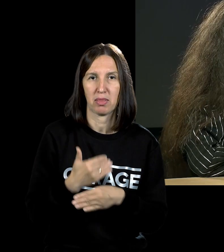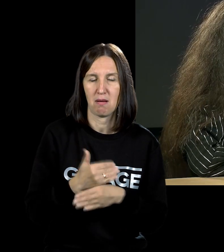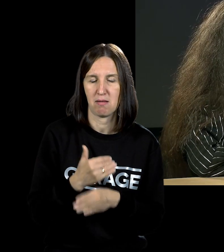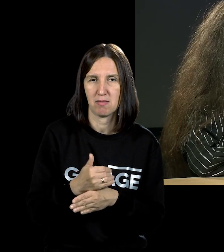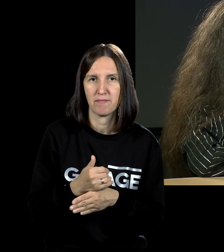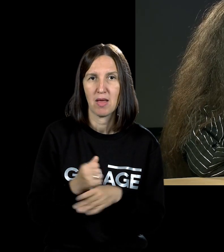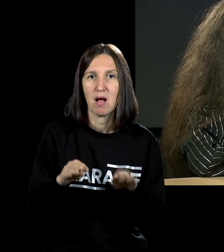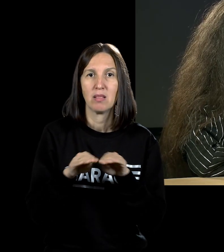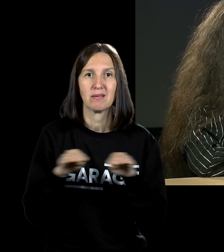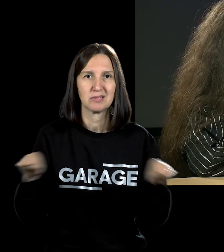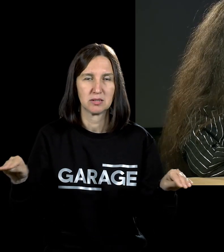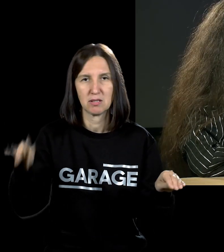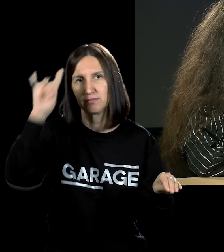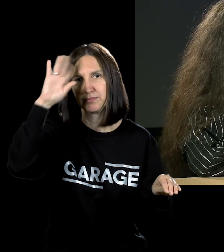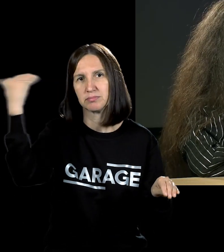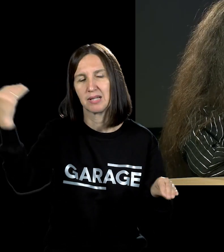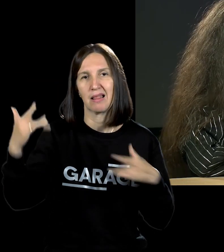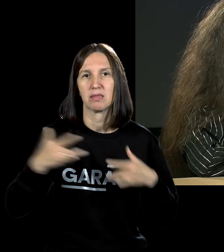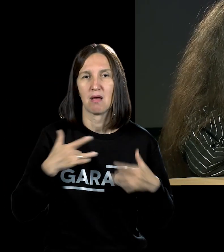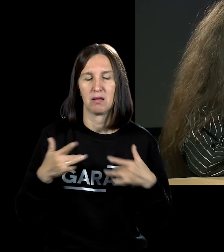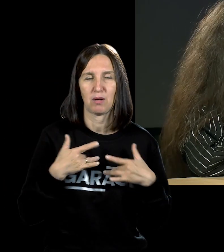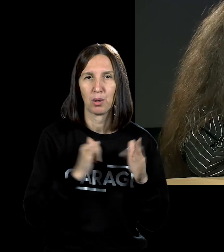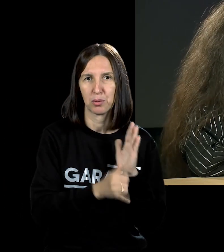Theatre, знаменитого Нью-Йоркского театра экспериментального,